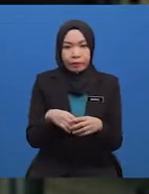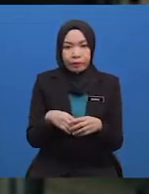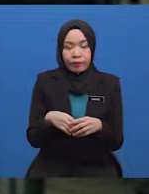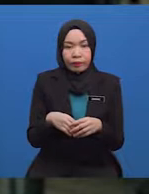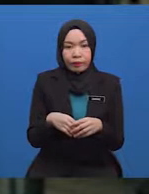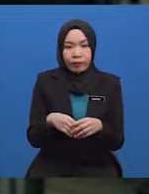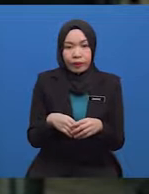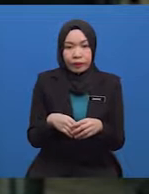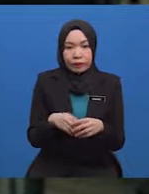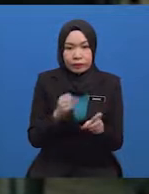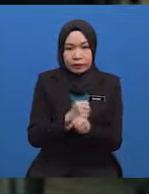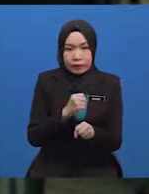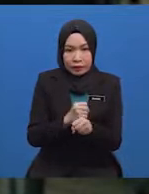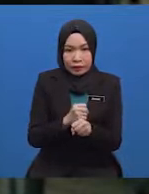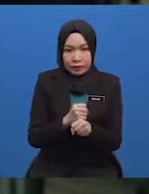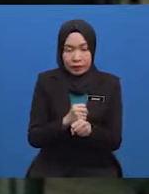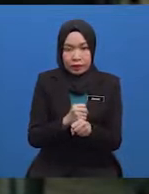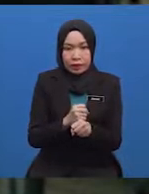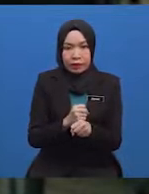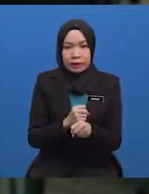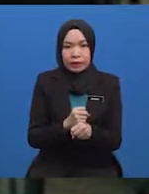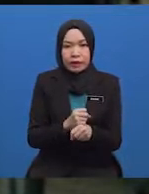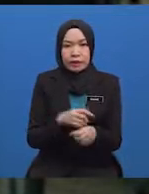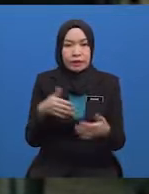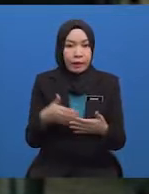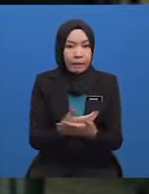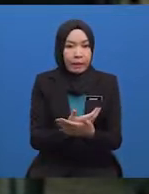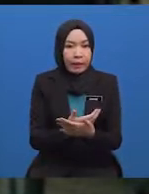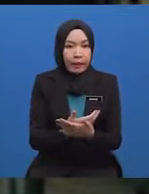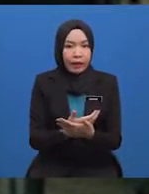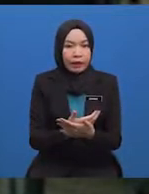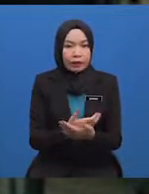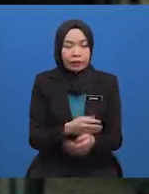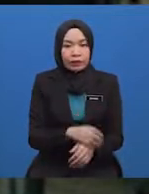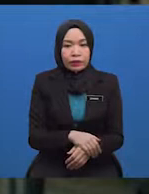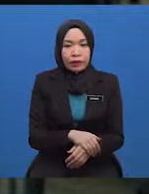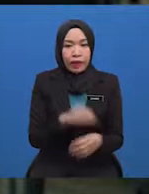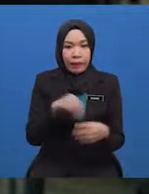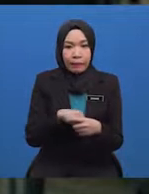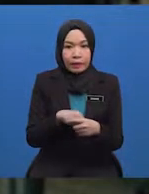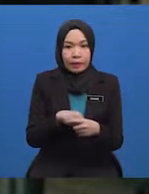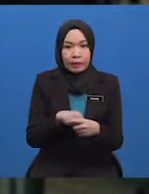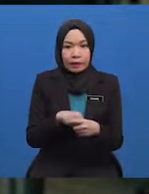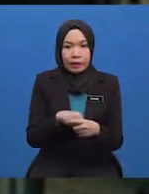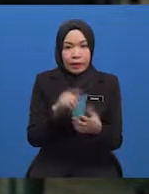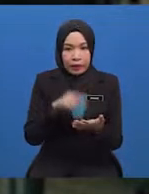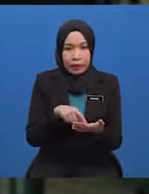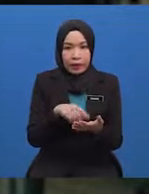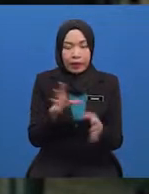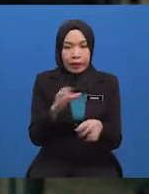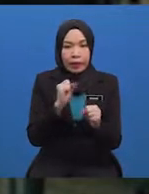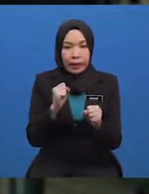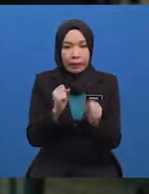jentera baka baru hasil penyelidikan dan pembangunan mencetuskan pemodenan